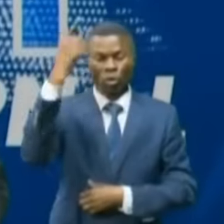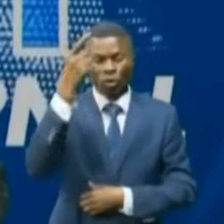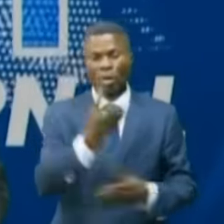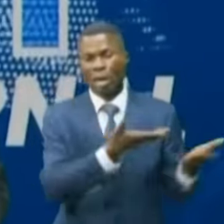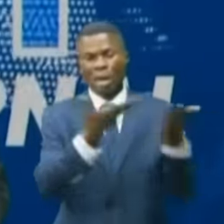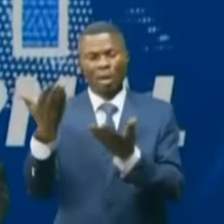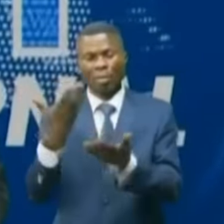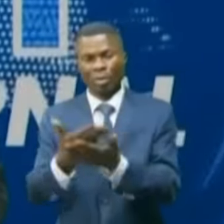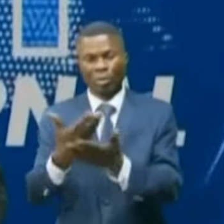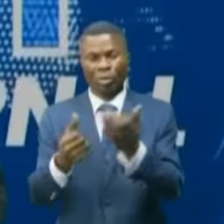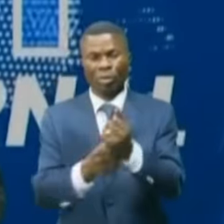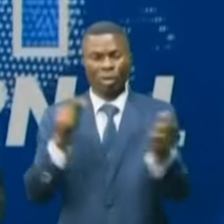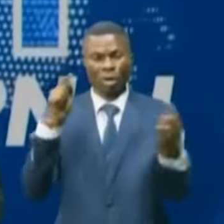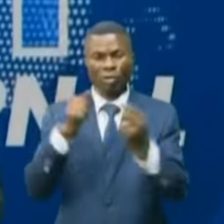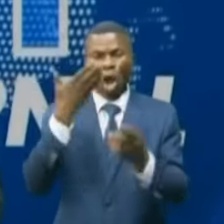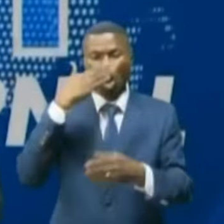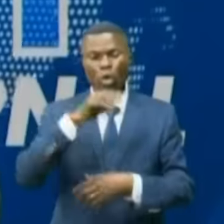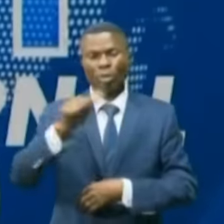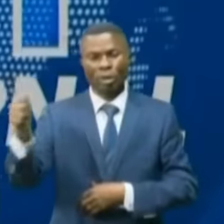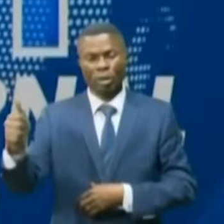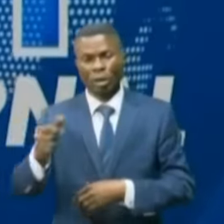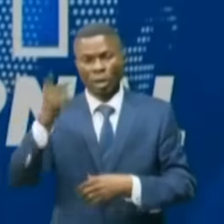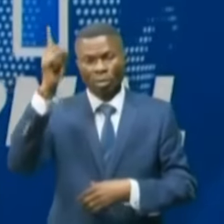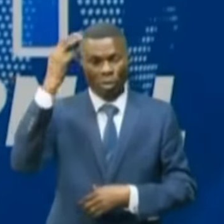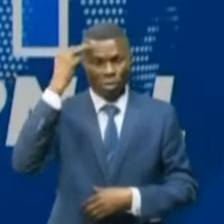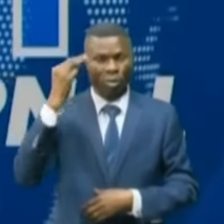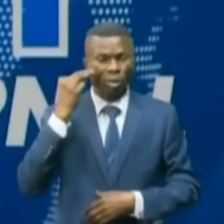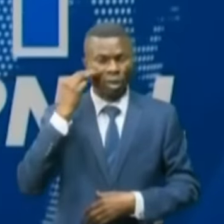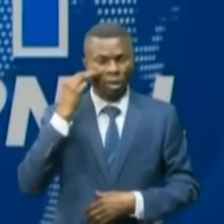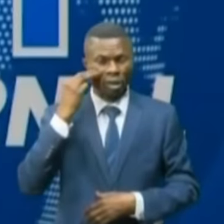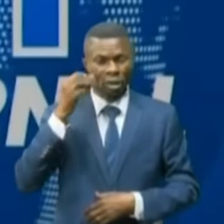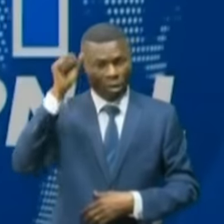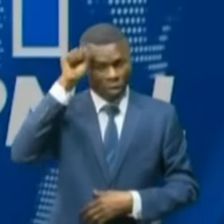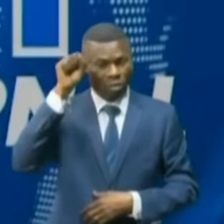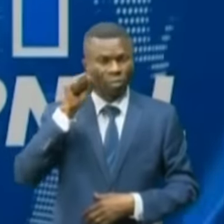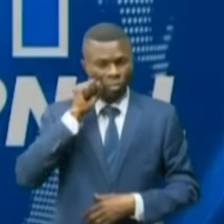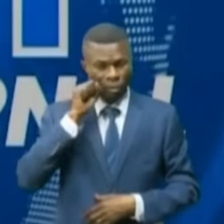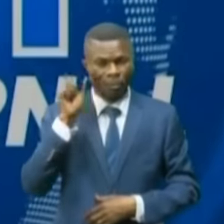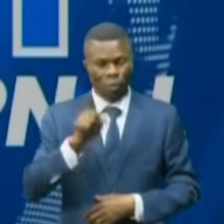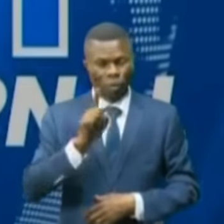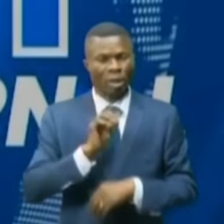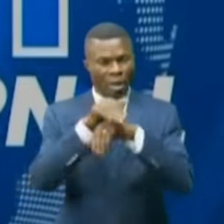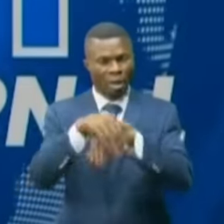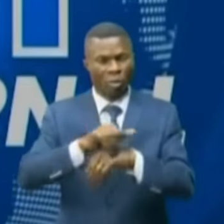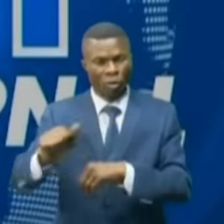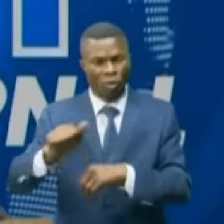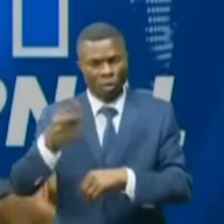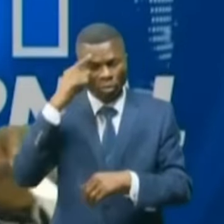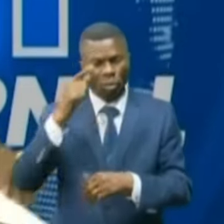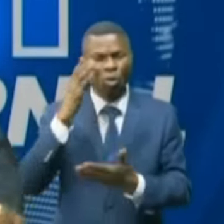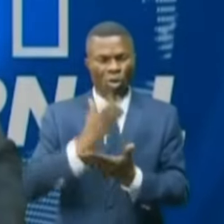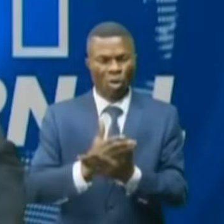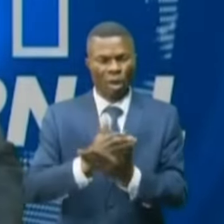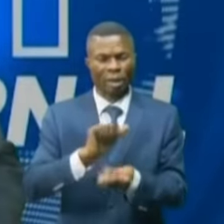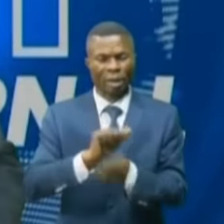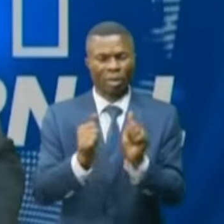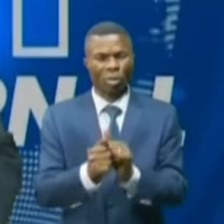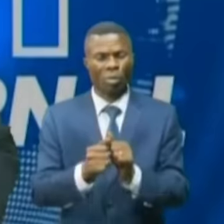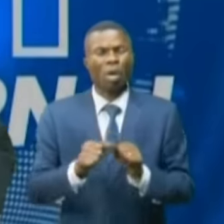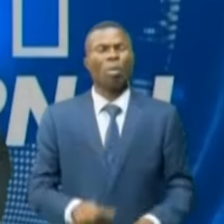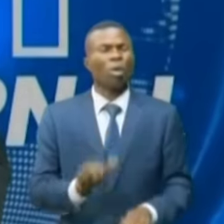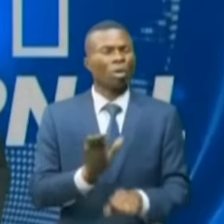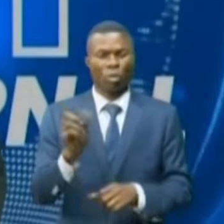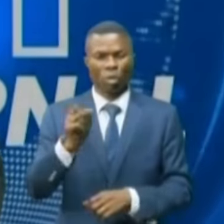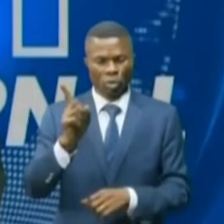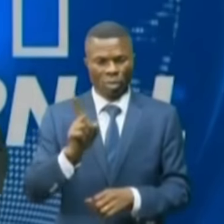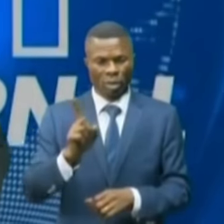d'autres victimes vers les hôpitaux et la première ministre Judith Suminwa vient de s'impliquer pour limiter le dégât et empêcher